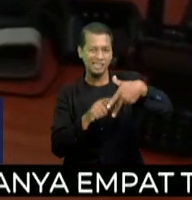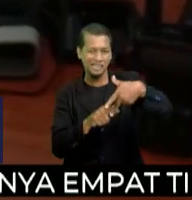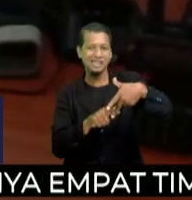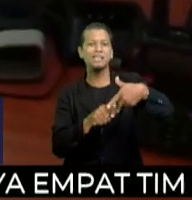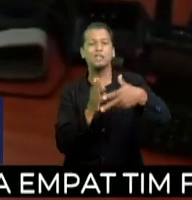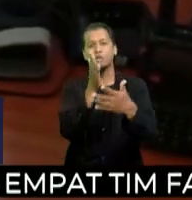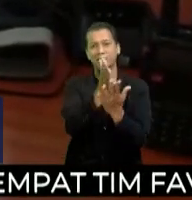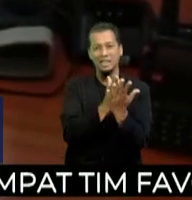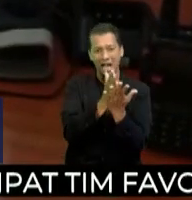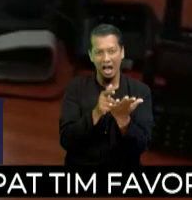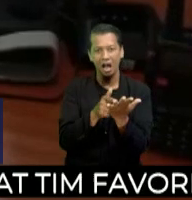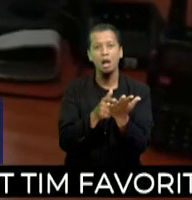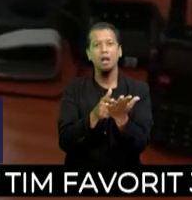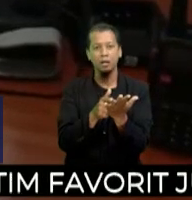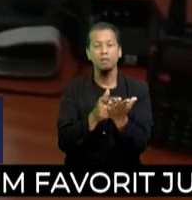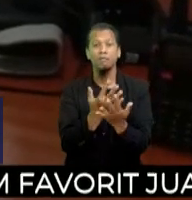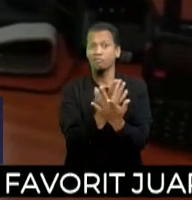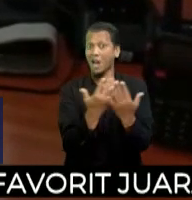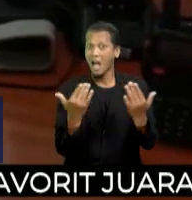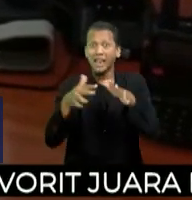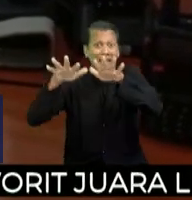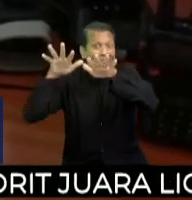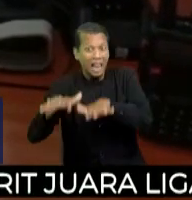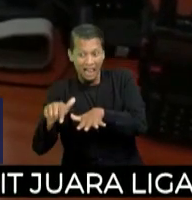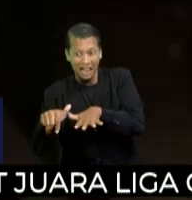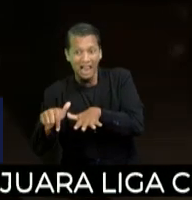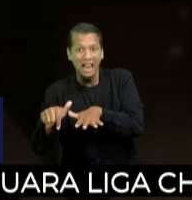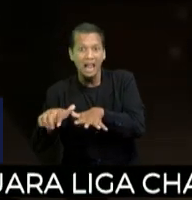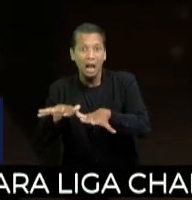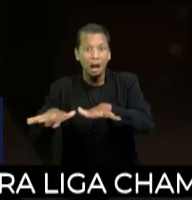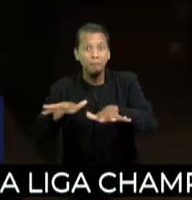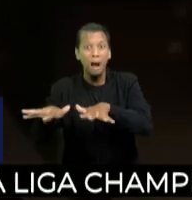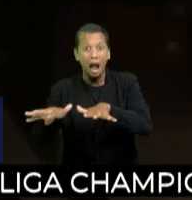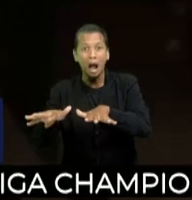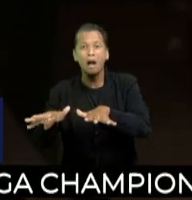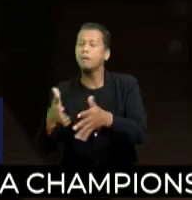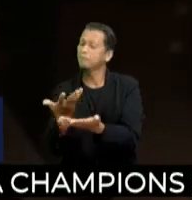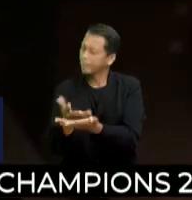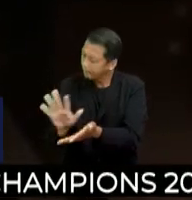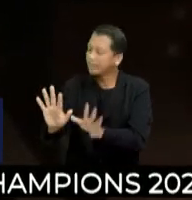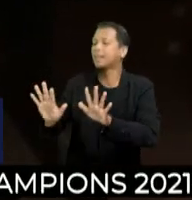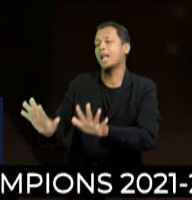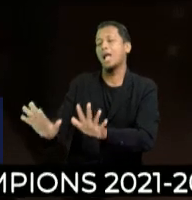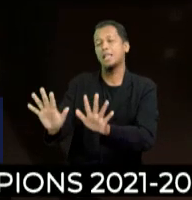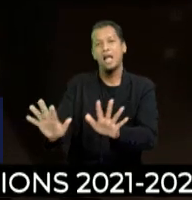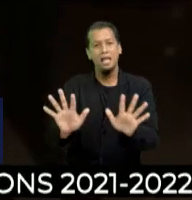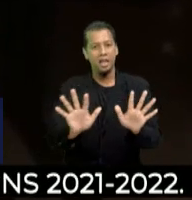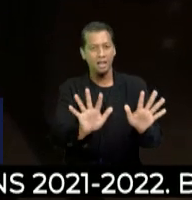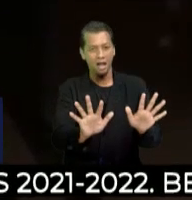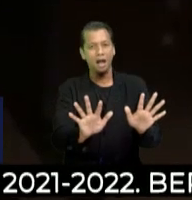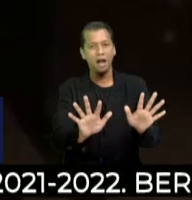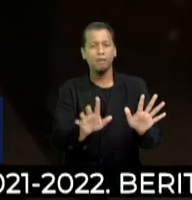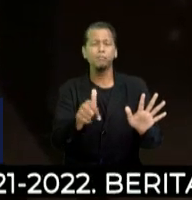Selatan, dan Sulawesi Tenggara. Warga yang tinggal di sekitar lokasi gempa diminta untuk tenang